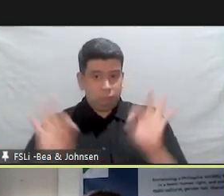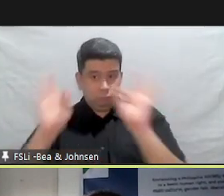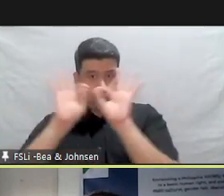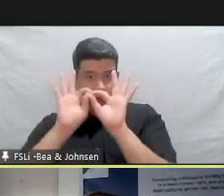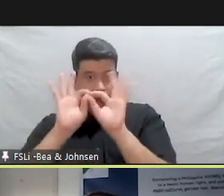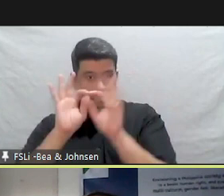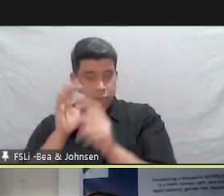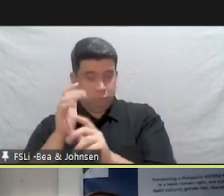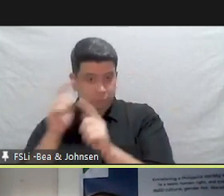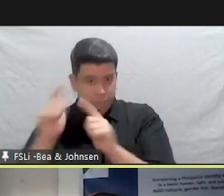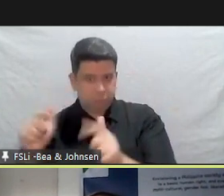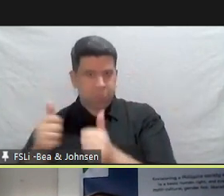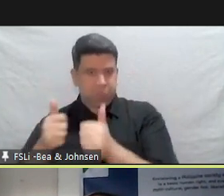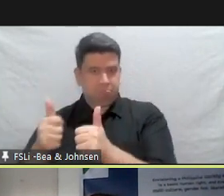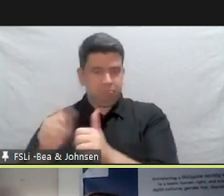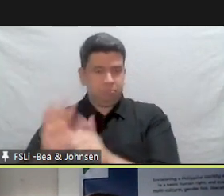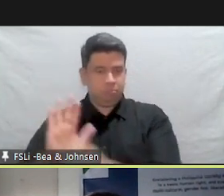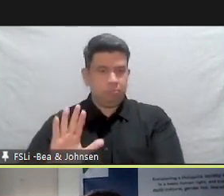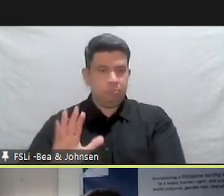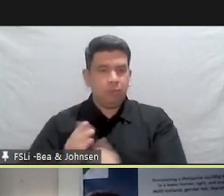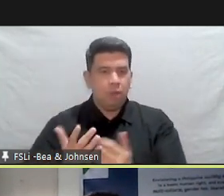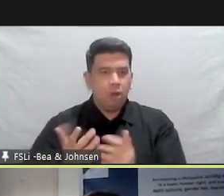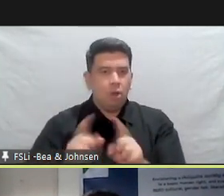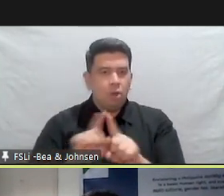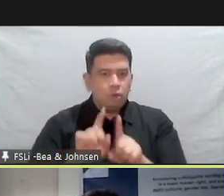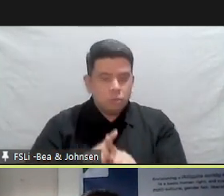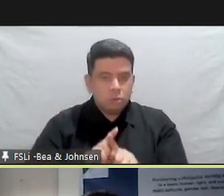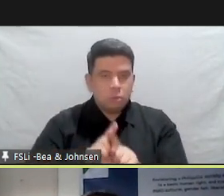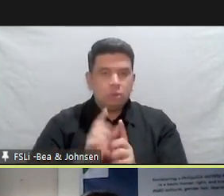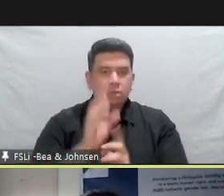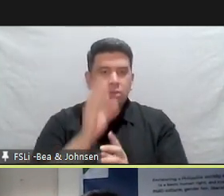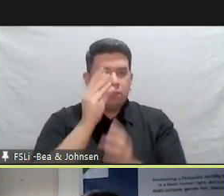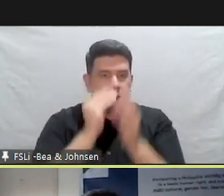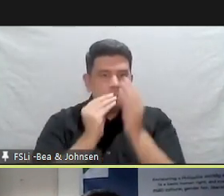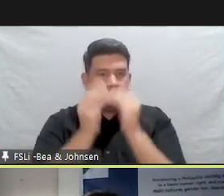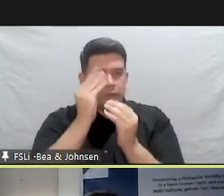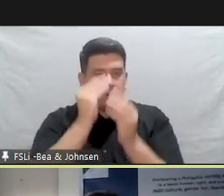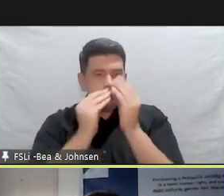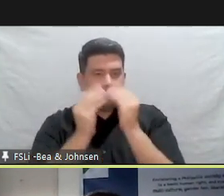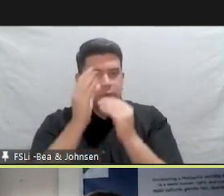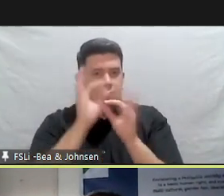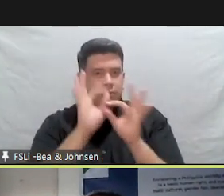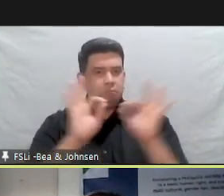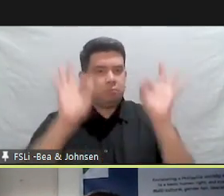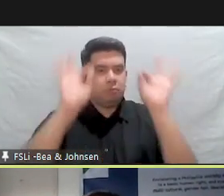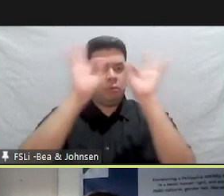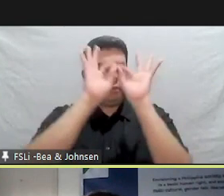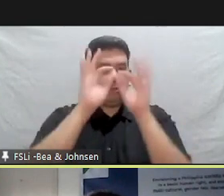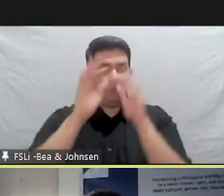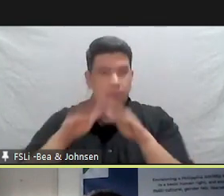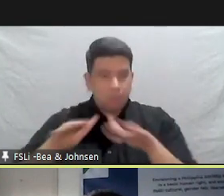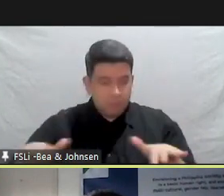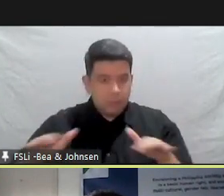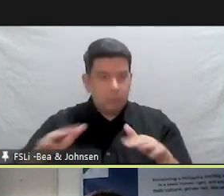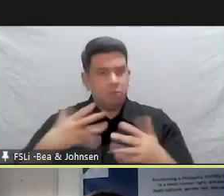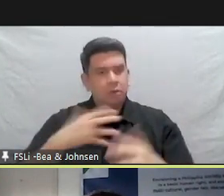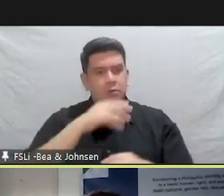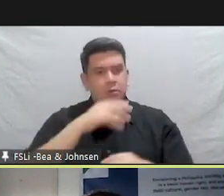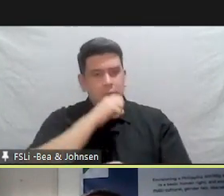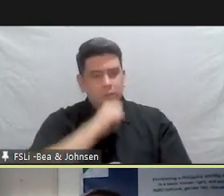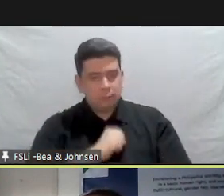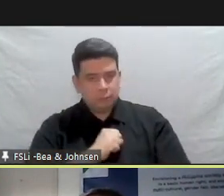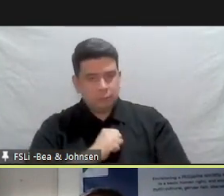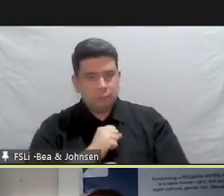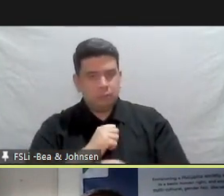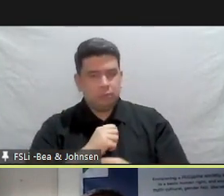kahalagan ng wika sa pagkatuto ng mga bata at ng mga matatanda at paglinangpa ng mas maayos dun sa